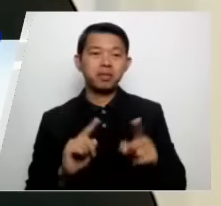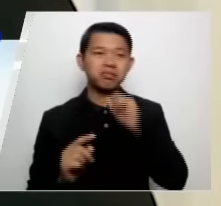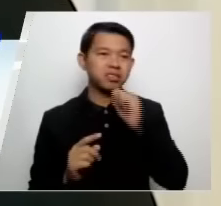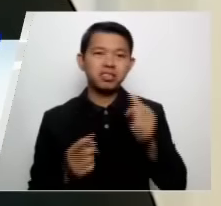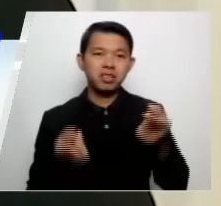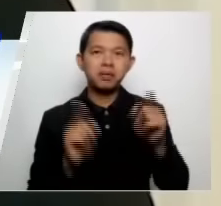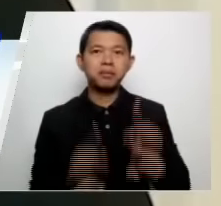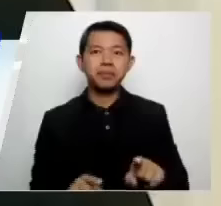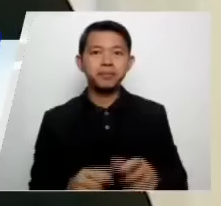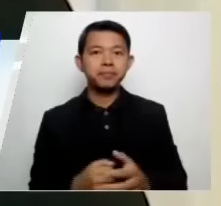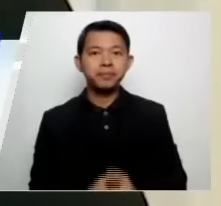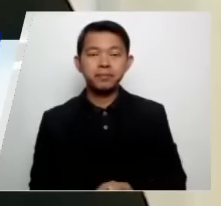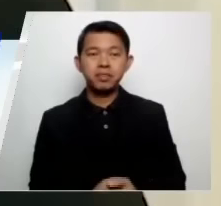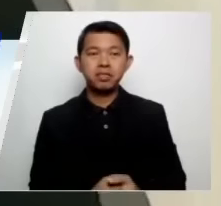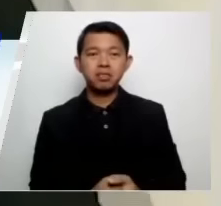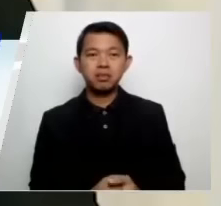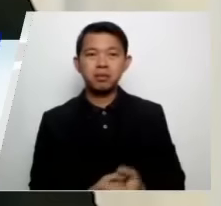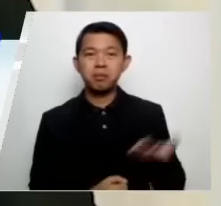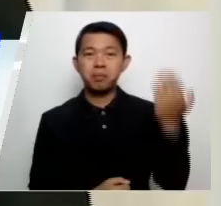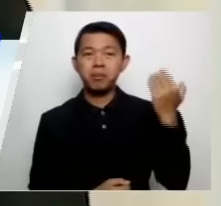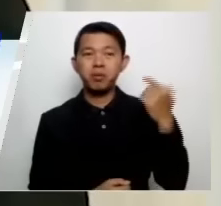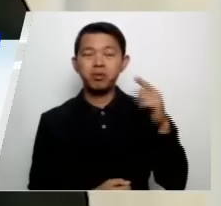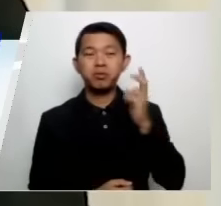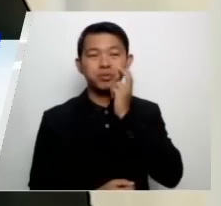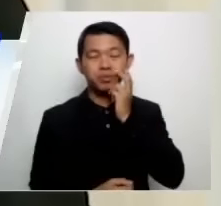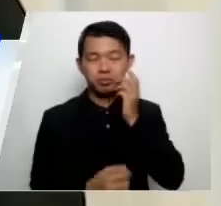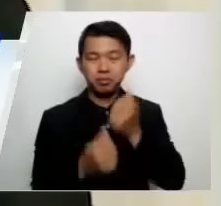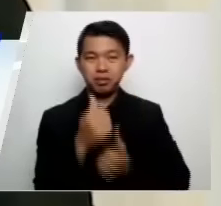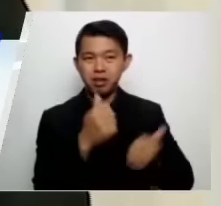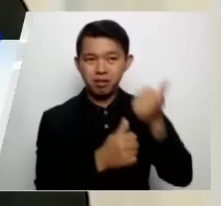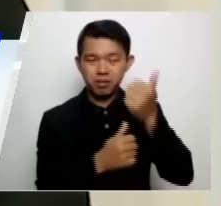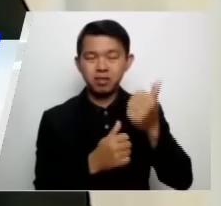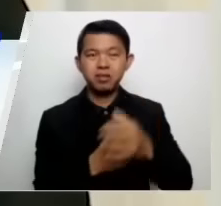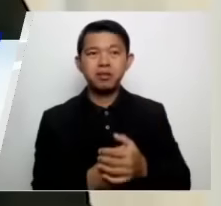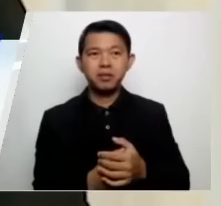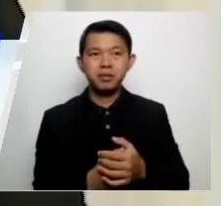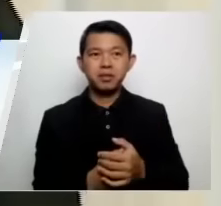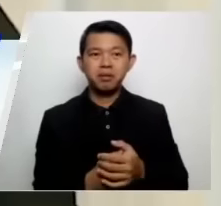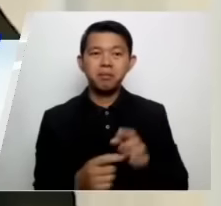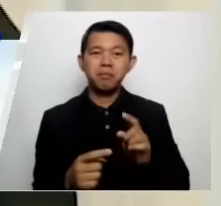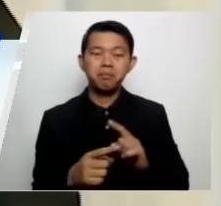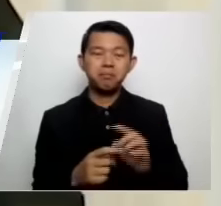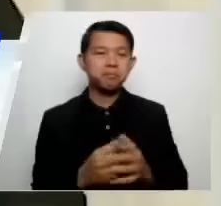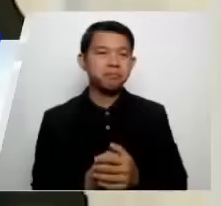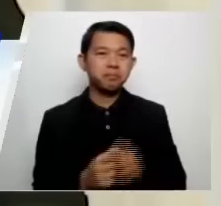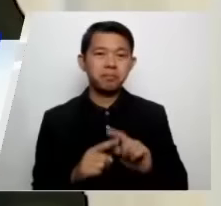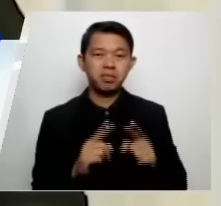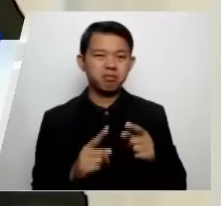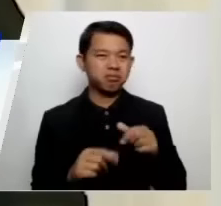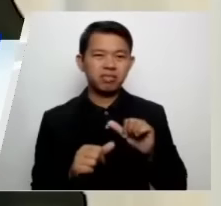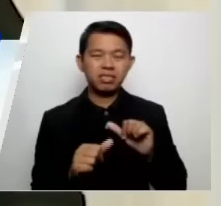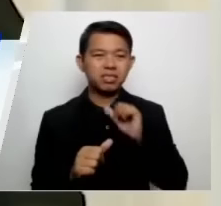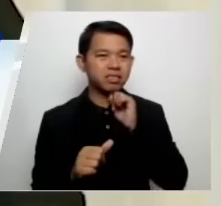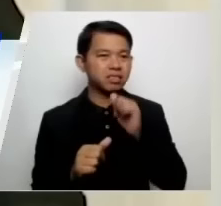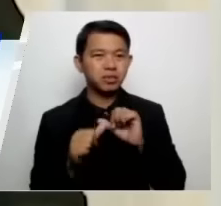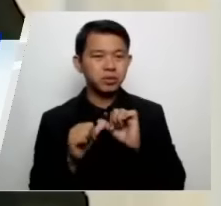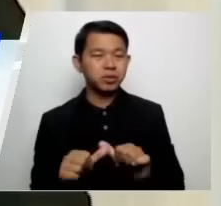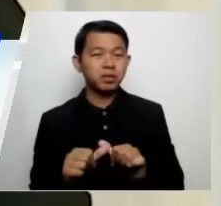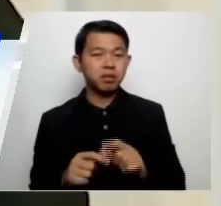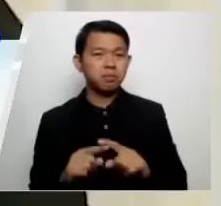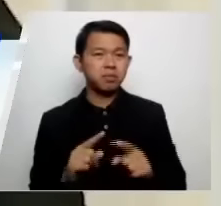ay federalismo. Mukhang hindi niya na nakayanan. Eh ngayon na lang may nagkukunsad na